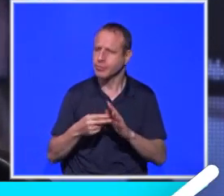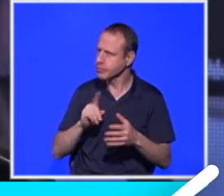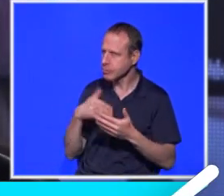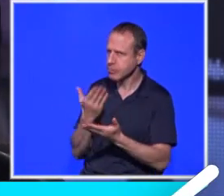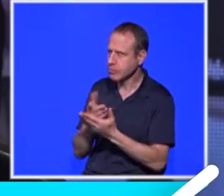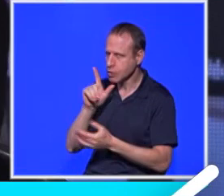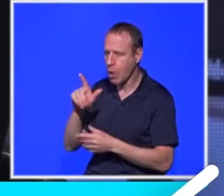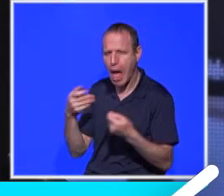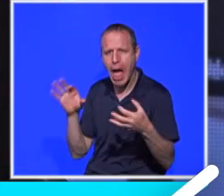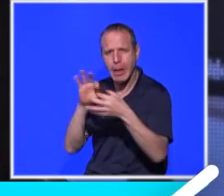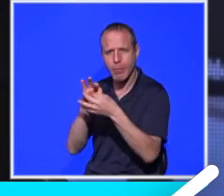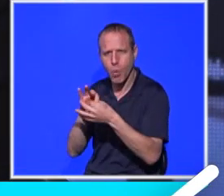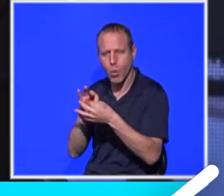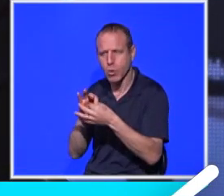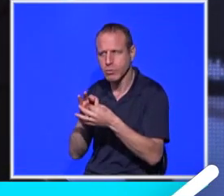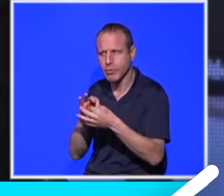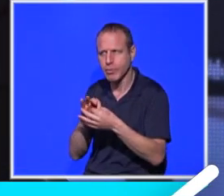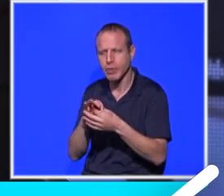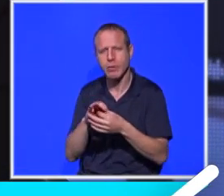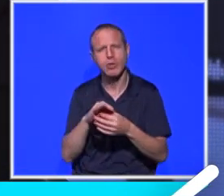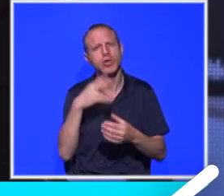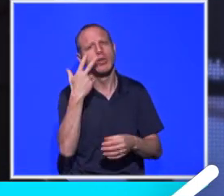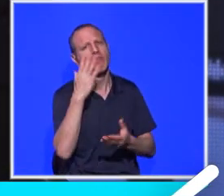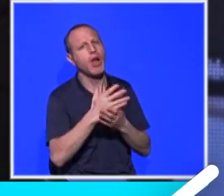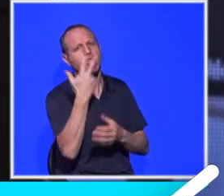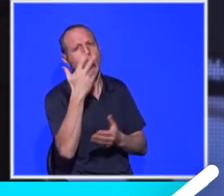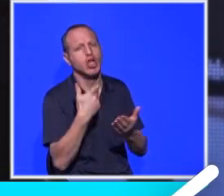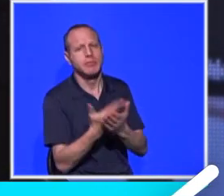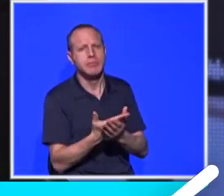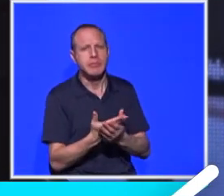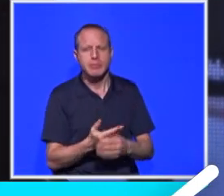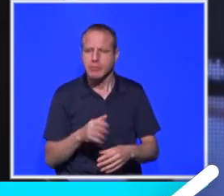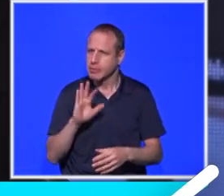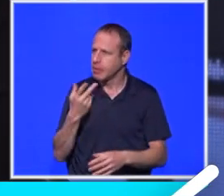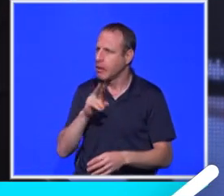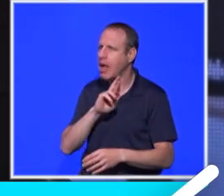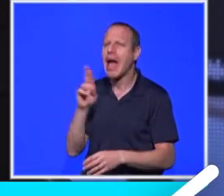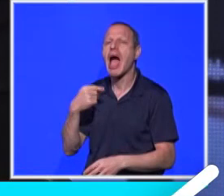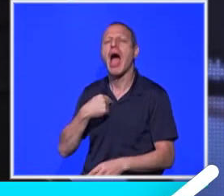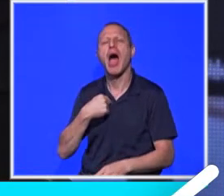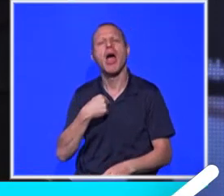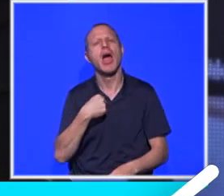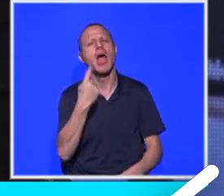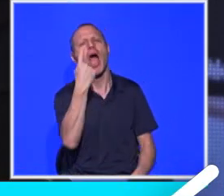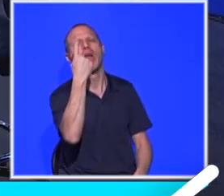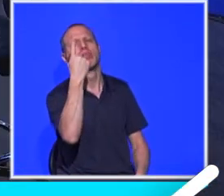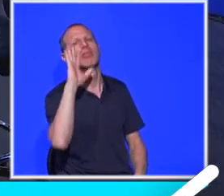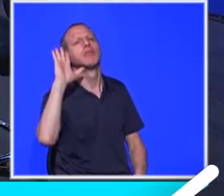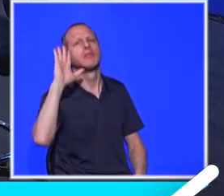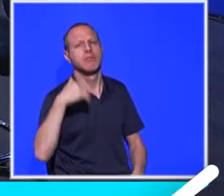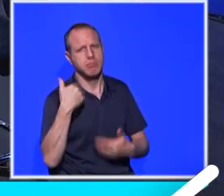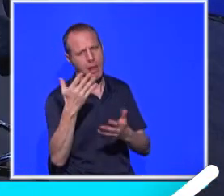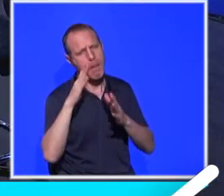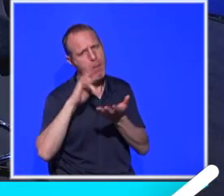לך איזשהו חיבור, זאת אומרת, הטלפון... כבר 3 הצעות. לא, מה? רק לך באופן ספציפי. כן, בוא, ניתן לך